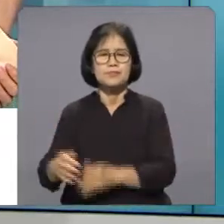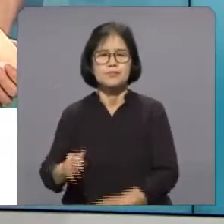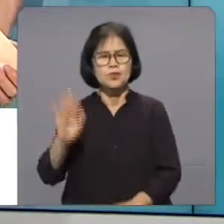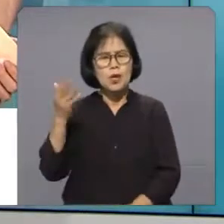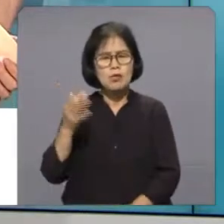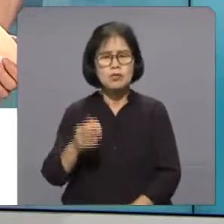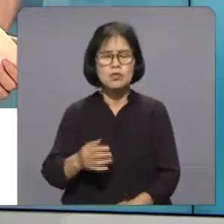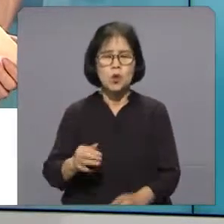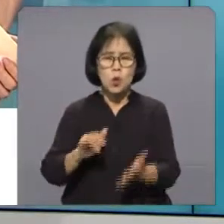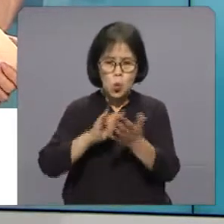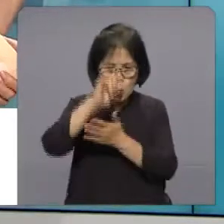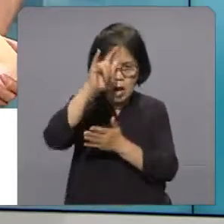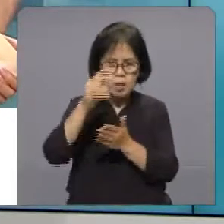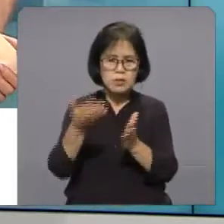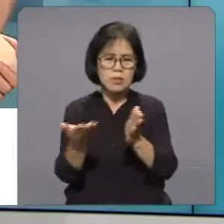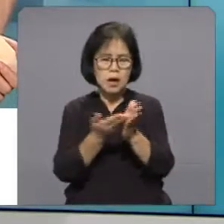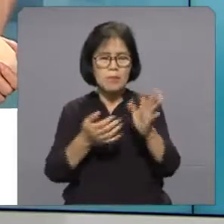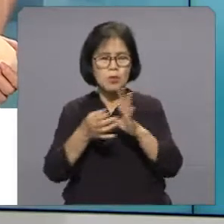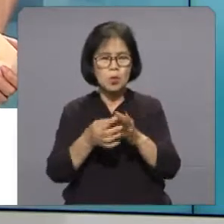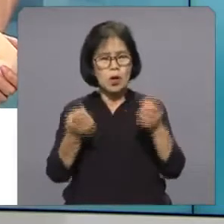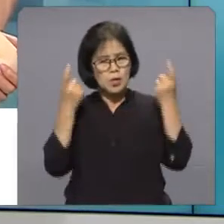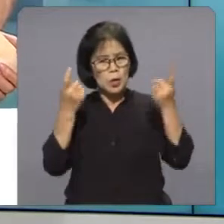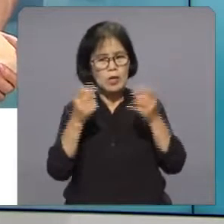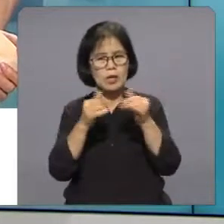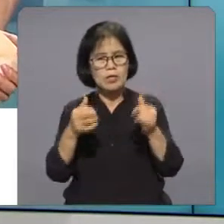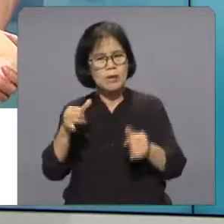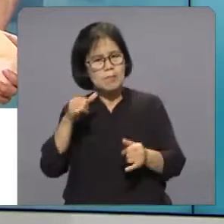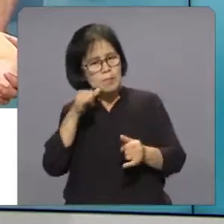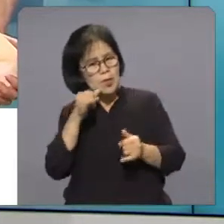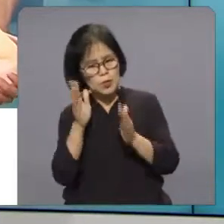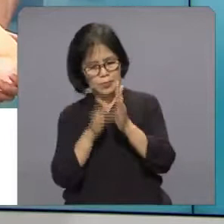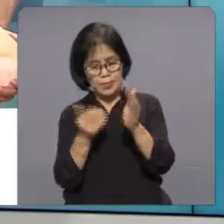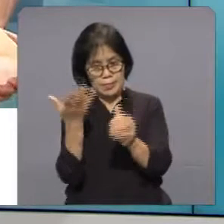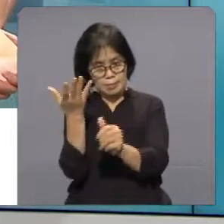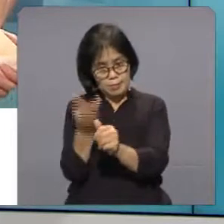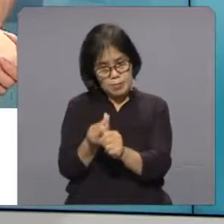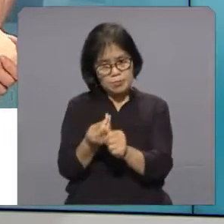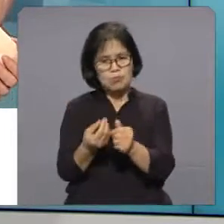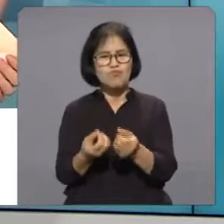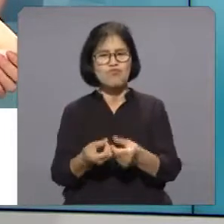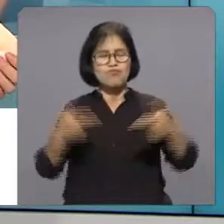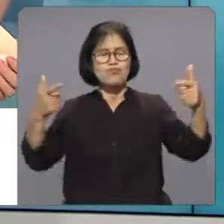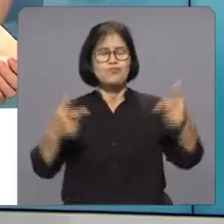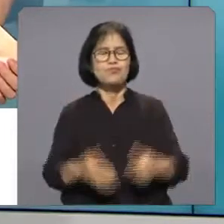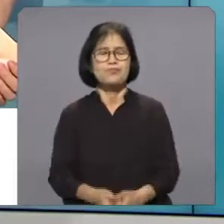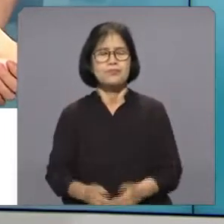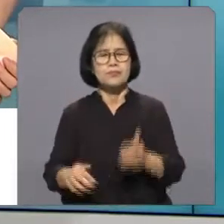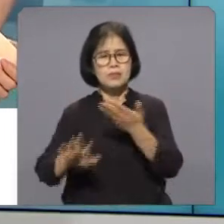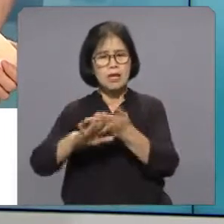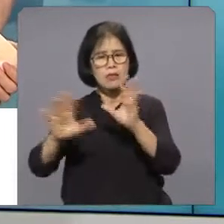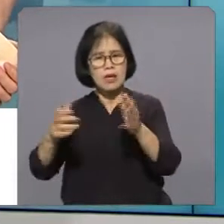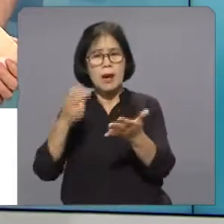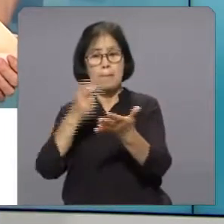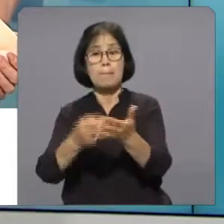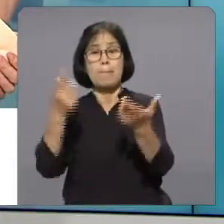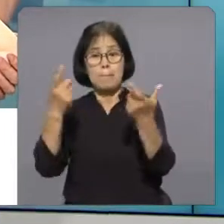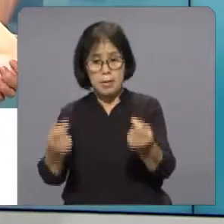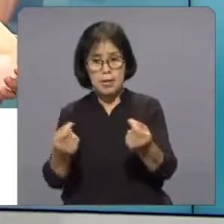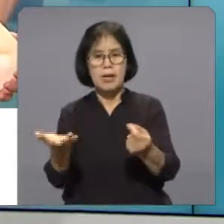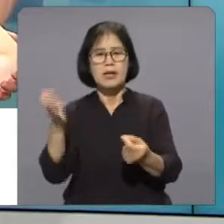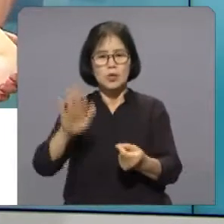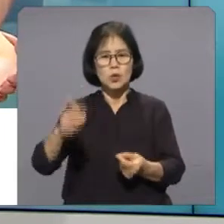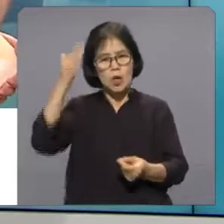최근 공항과 항만을 통한 해외 여행객들의 마약류 밀반입 사례가 늘고 있는데요. 다른 나라에서는 합법화되어 있는